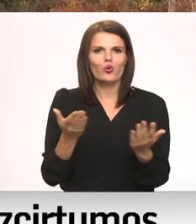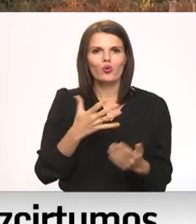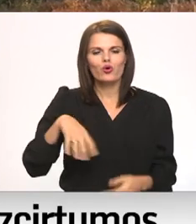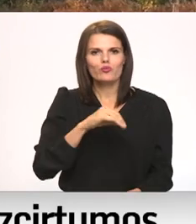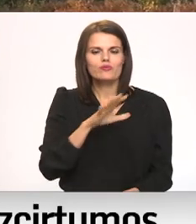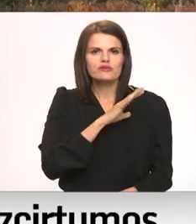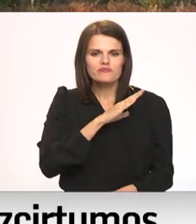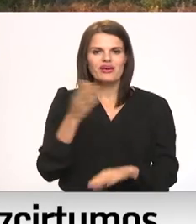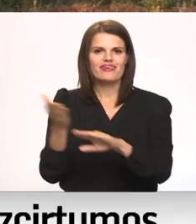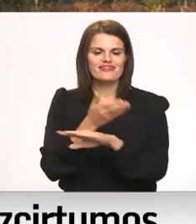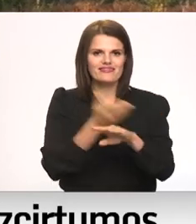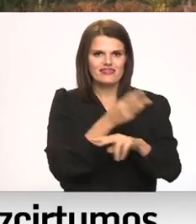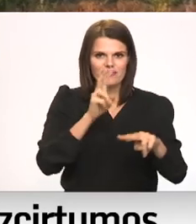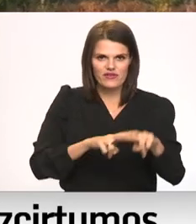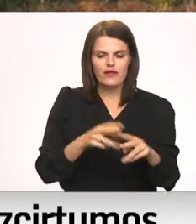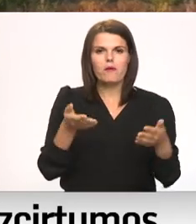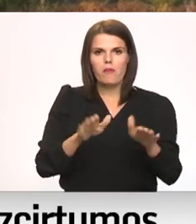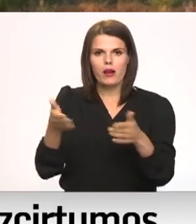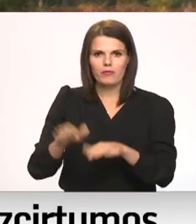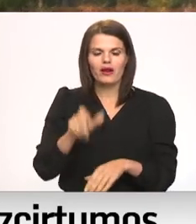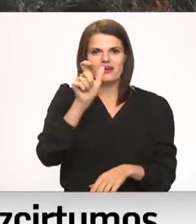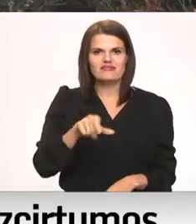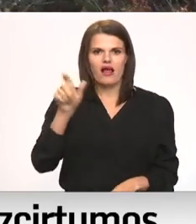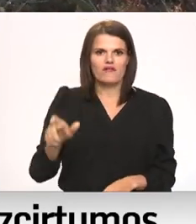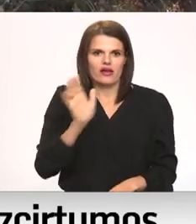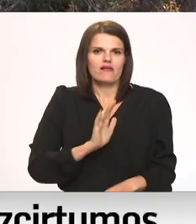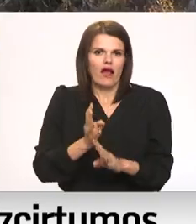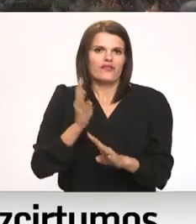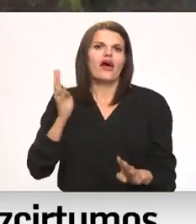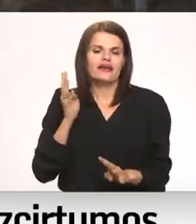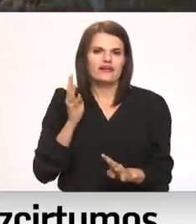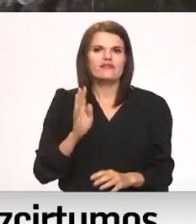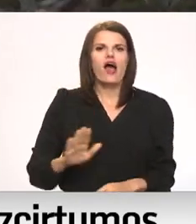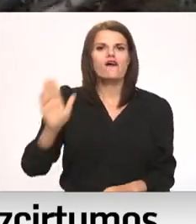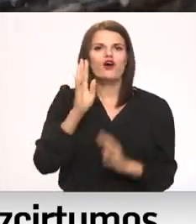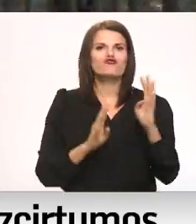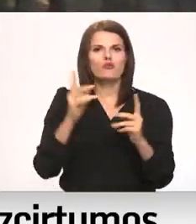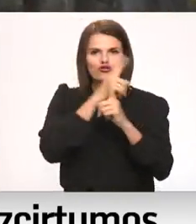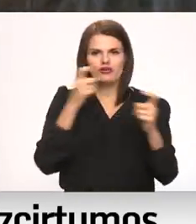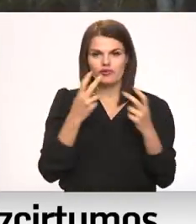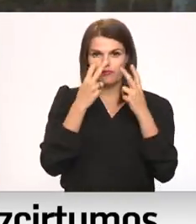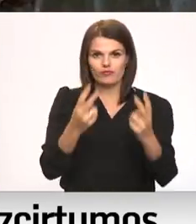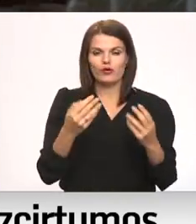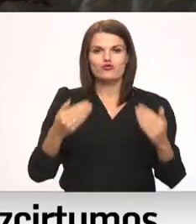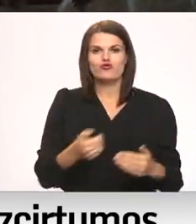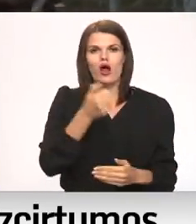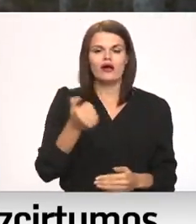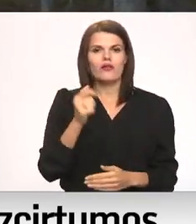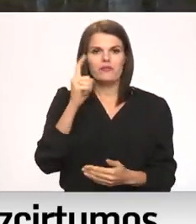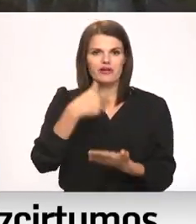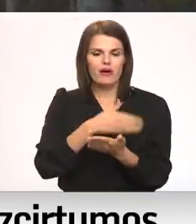bijušas cirsmas, nu tur cilvēki... Kā lai pasaka, stāv rindā. Valsts meža informācija liecina, ka tikai šī gada pirmajā